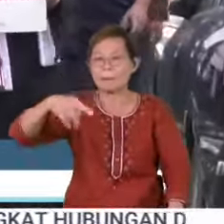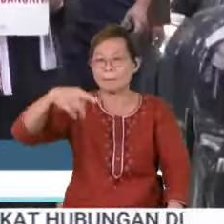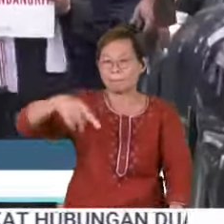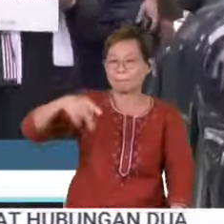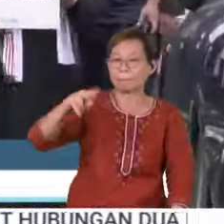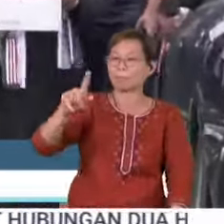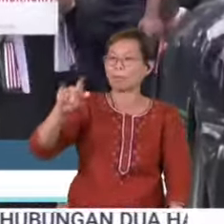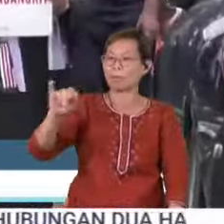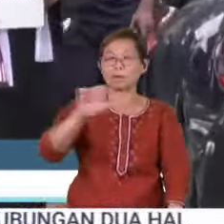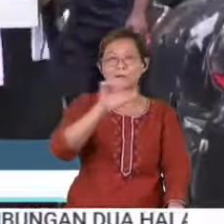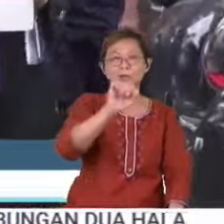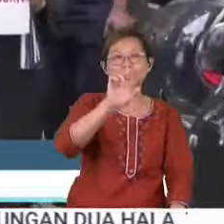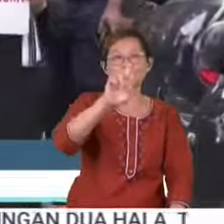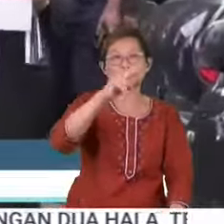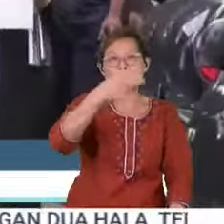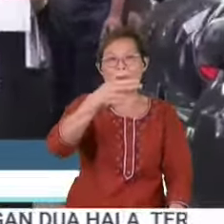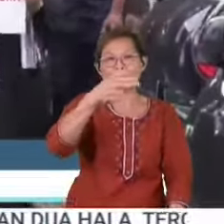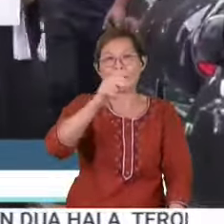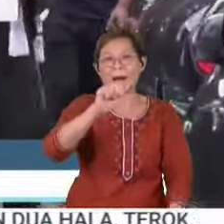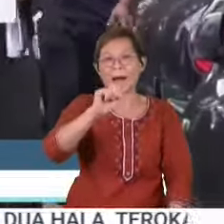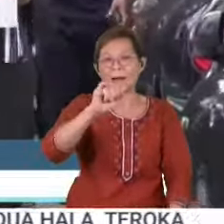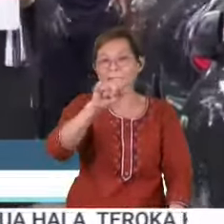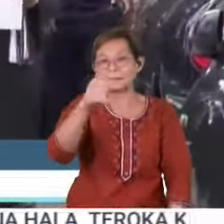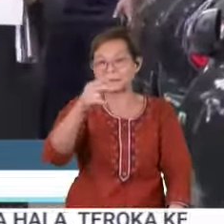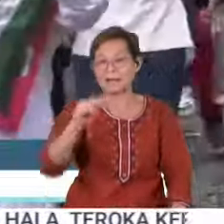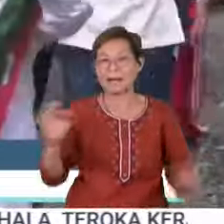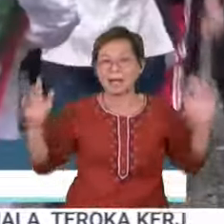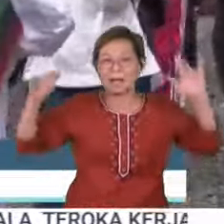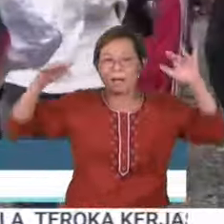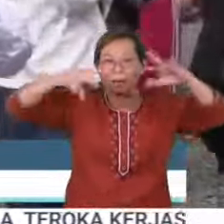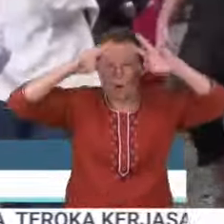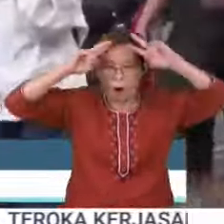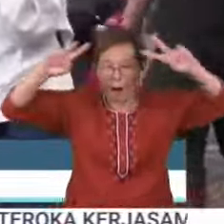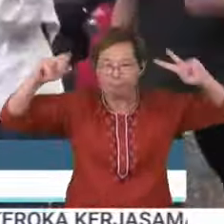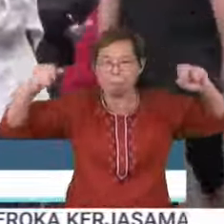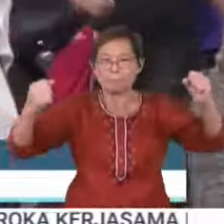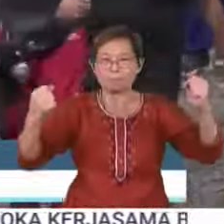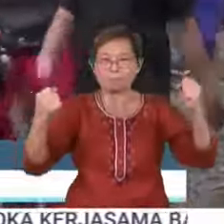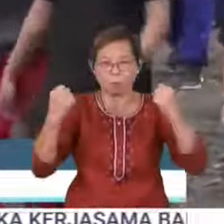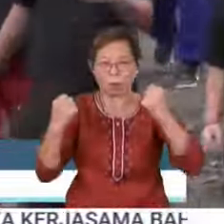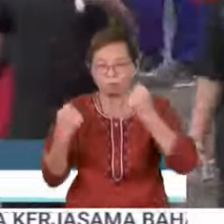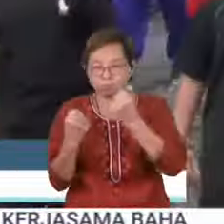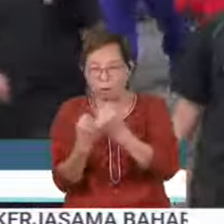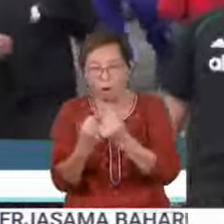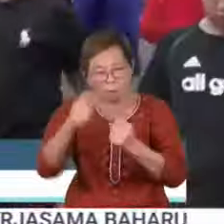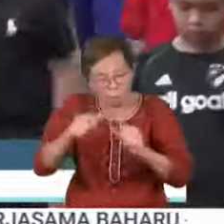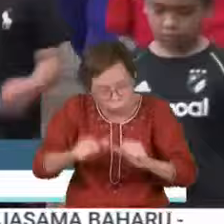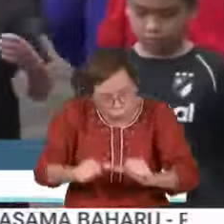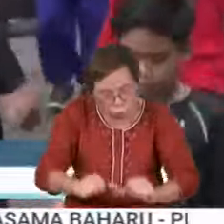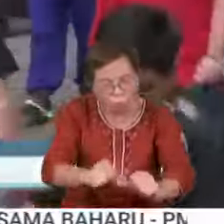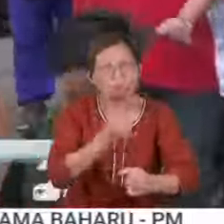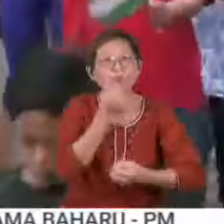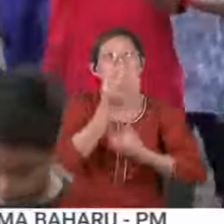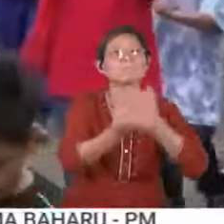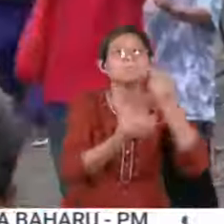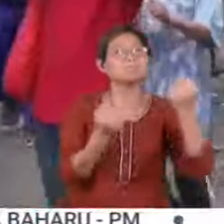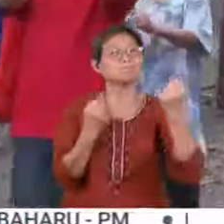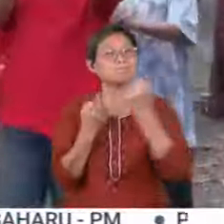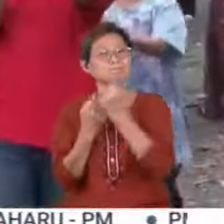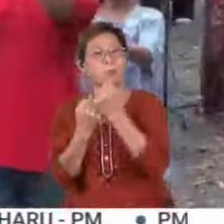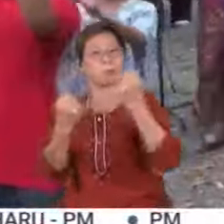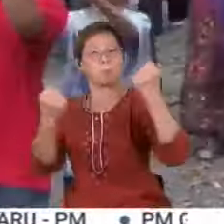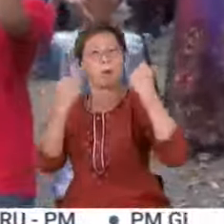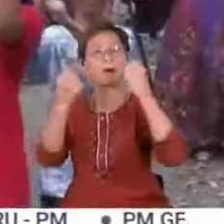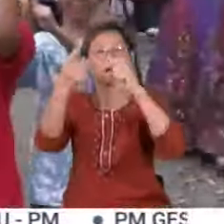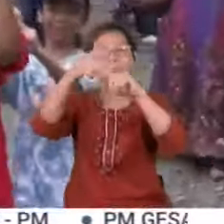Pulai Suhaizan Kayat berkata himpunan Aman Solidariti wajar diteruskan bagi menzahirkan solidariti kepada